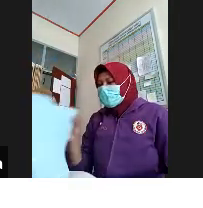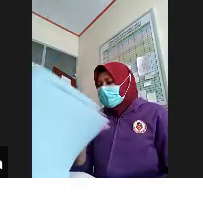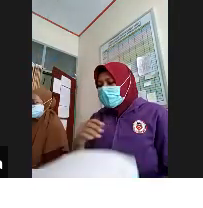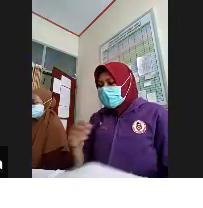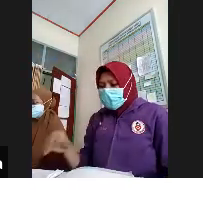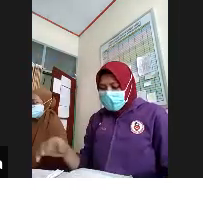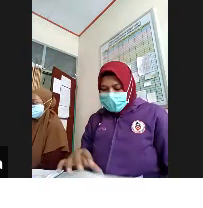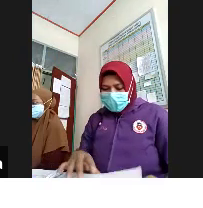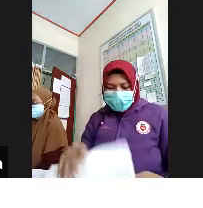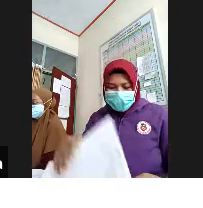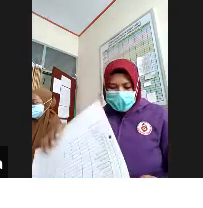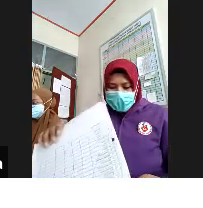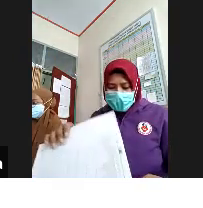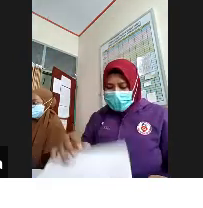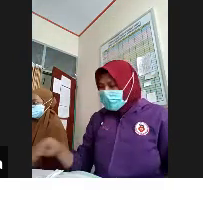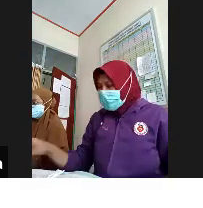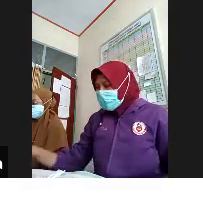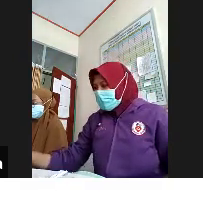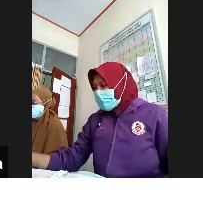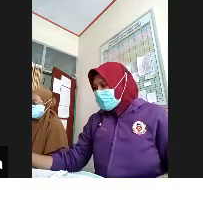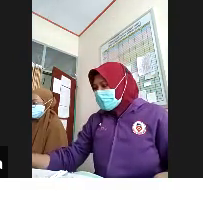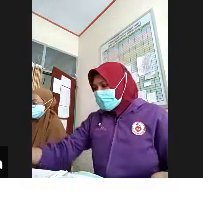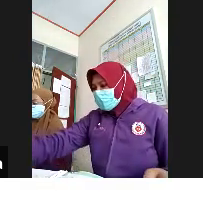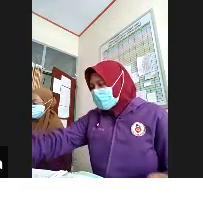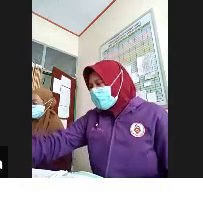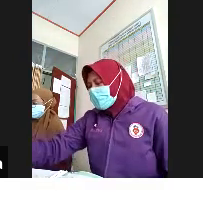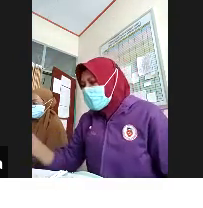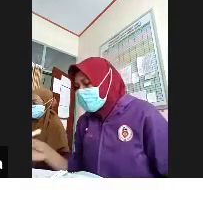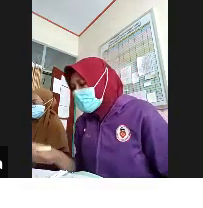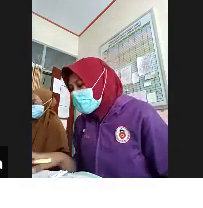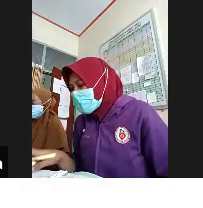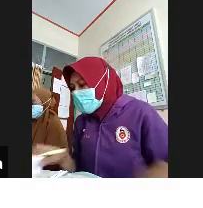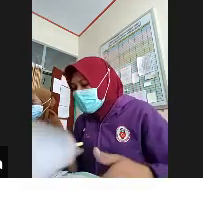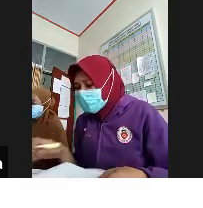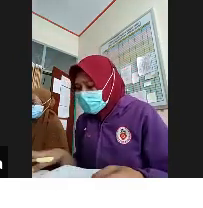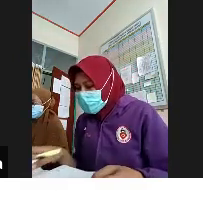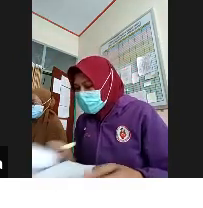tidak memakai masker atau tidak melaksanakan protokol kesehatan dengan benar.